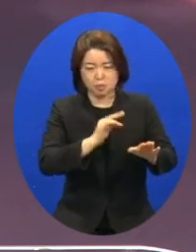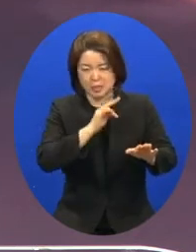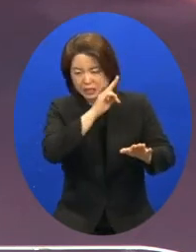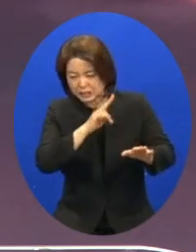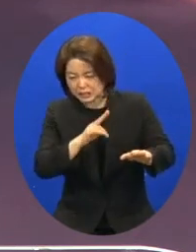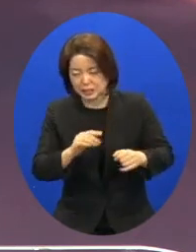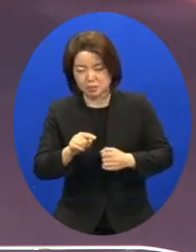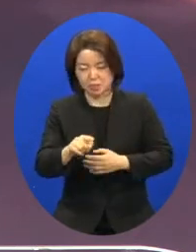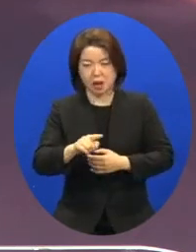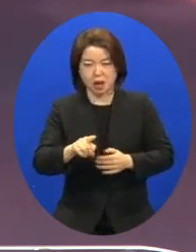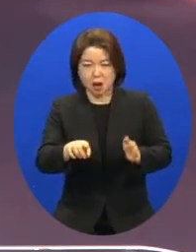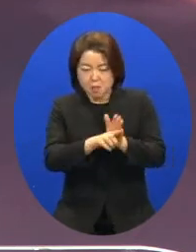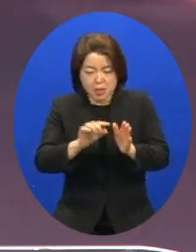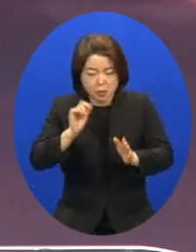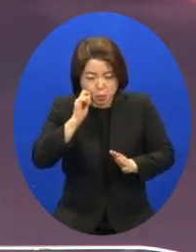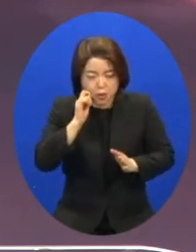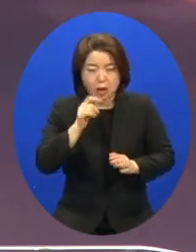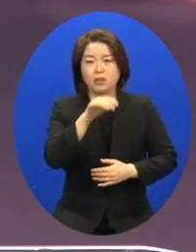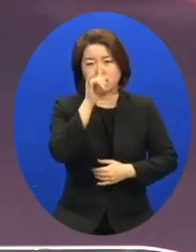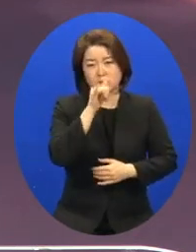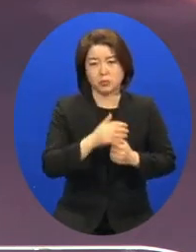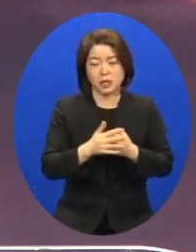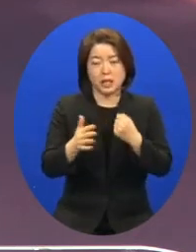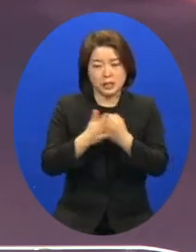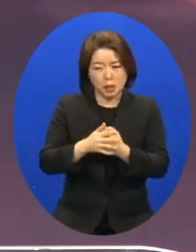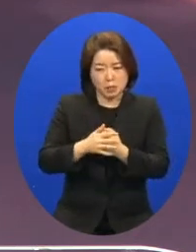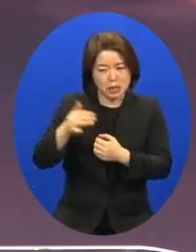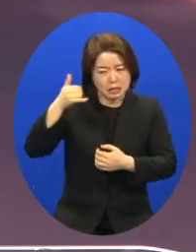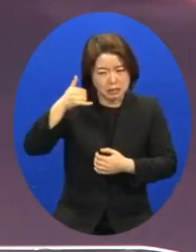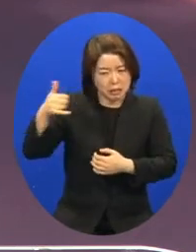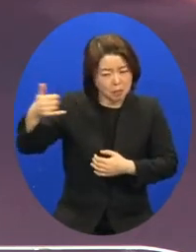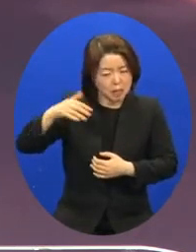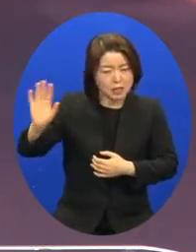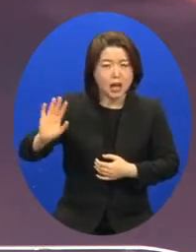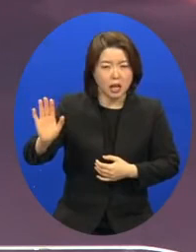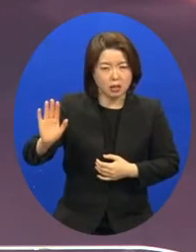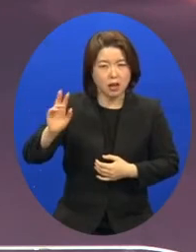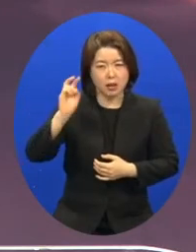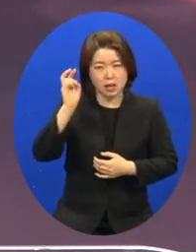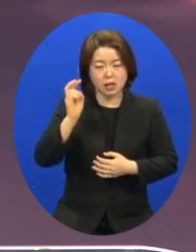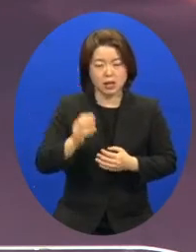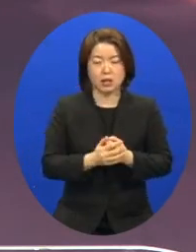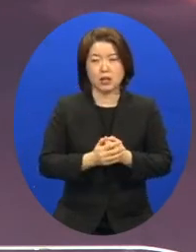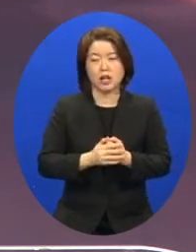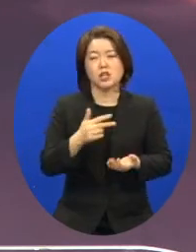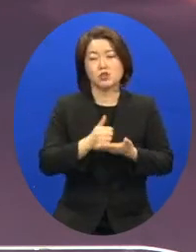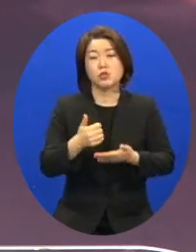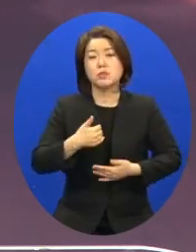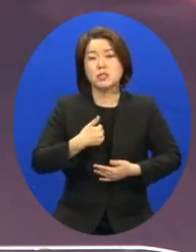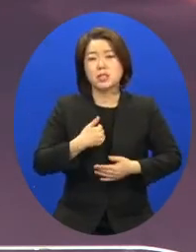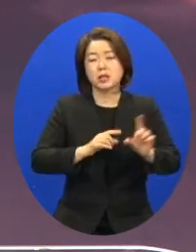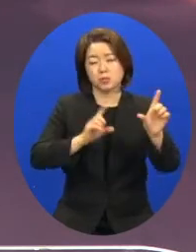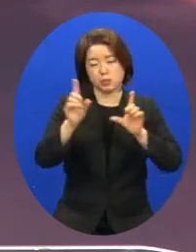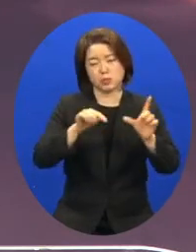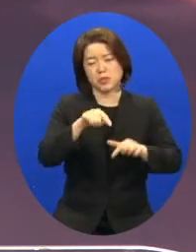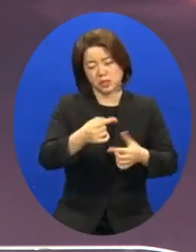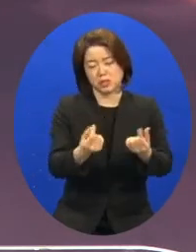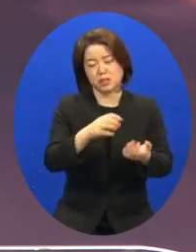불신이 있습니다. 그래서 전화를 피하는 것이겠지요. 주님, 제 모양이 이